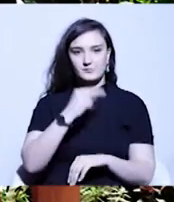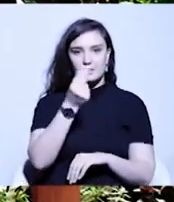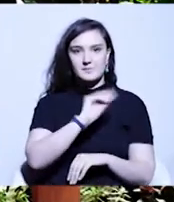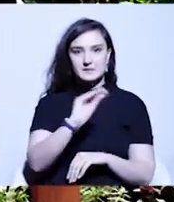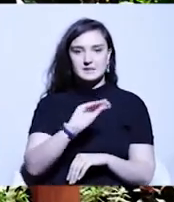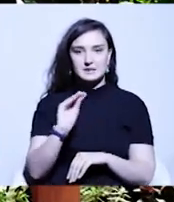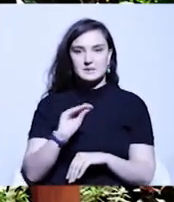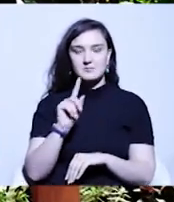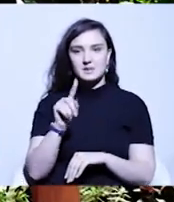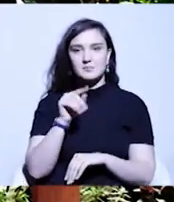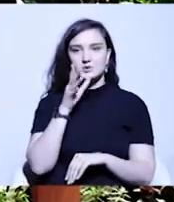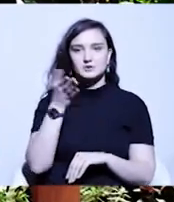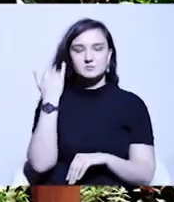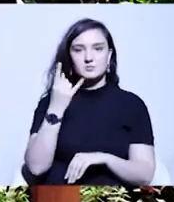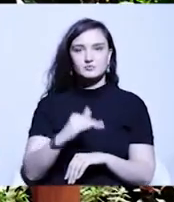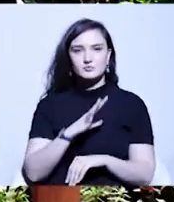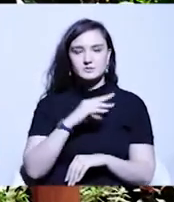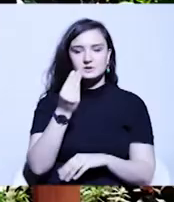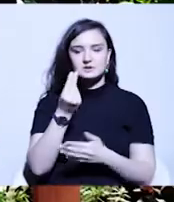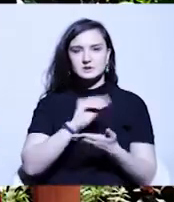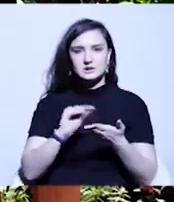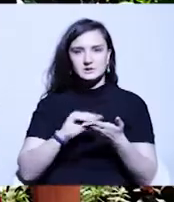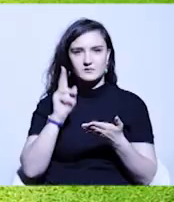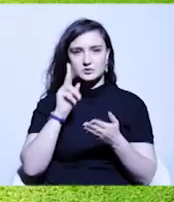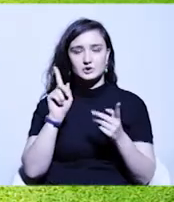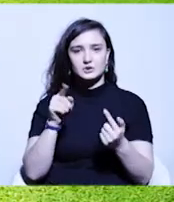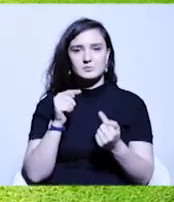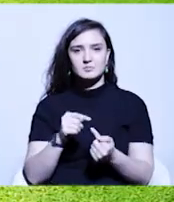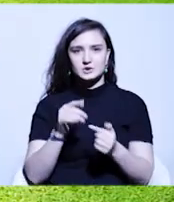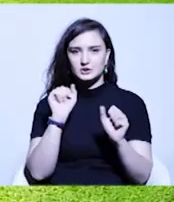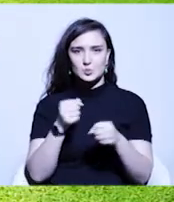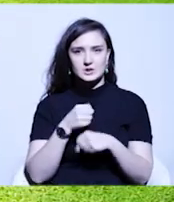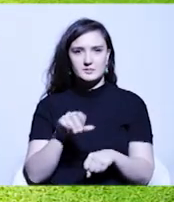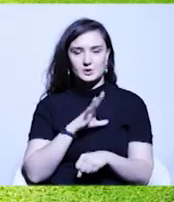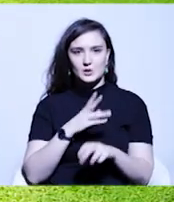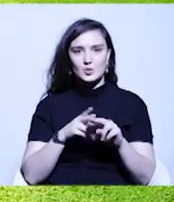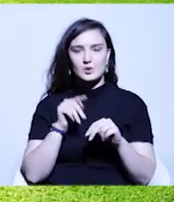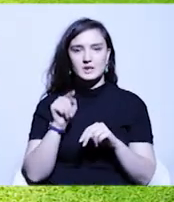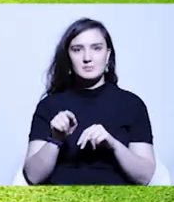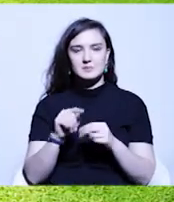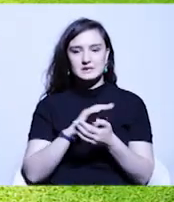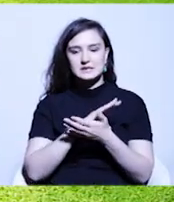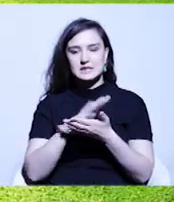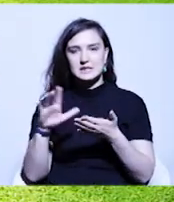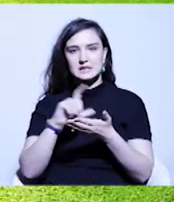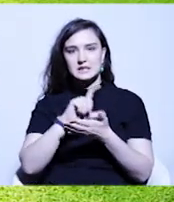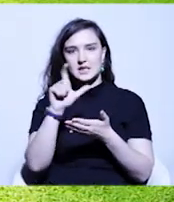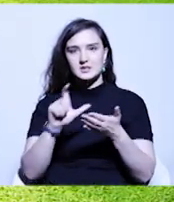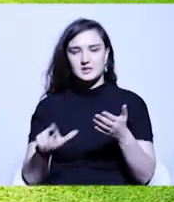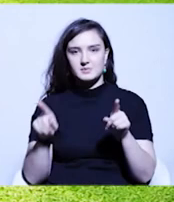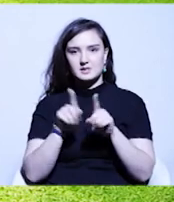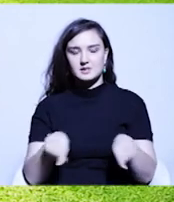დამეწერა. მაგრამ მაშინ პატარა ვიყავი, წერაც არ ვიცოდი და შესაბამისად შეუძლებელი იყო იმ გრძელი ტექსტების